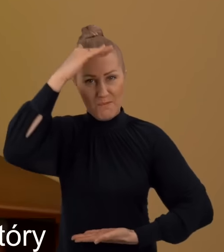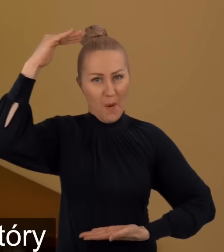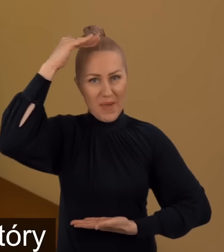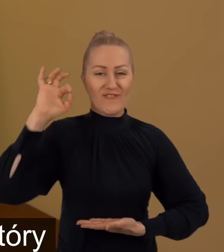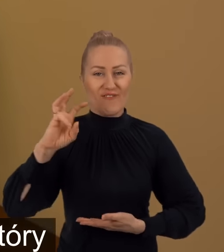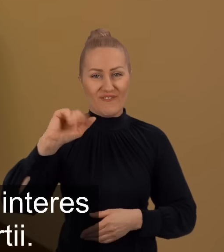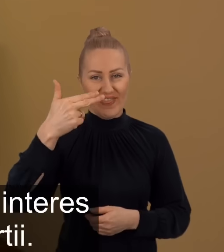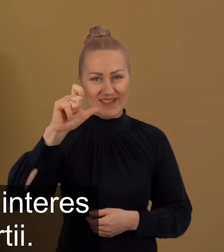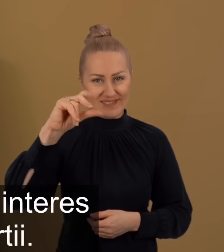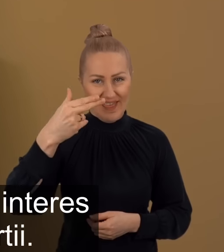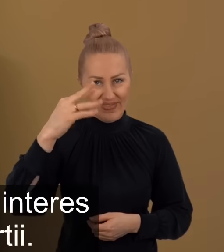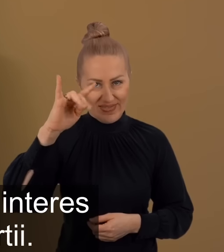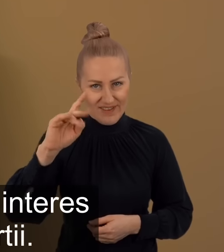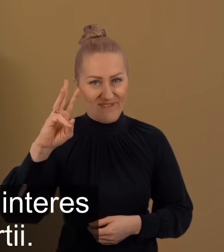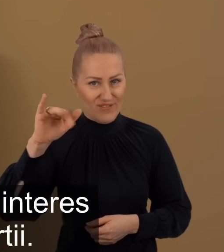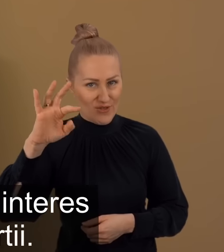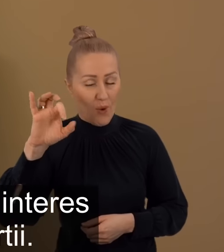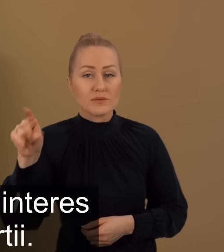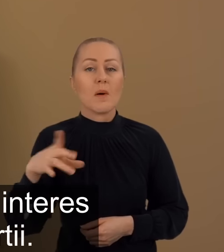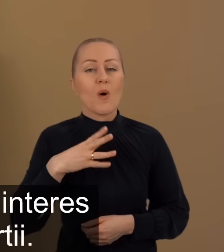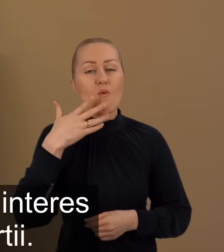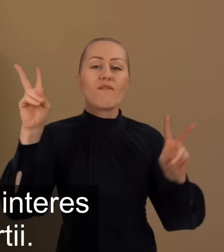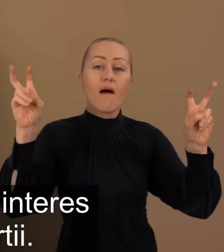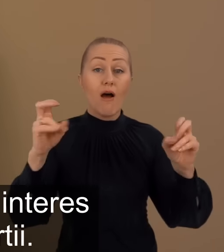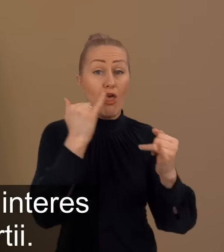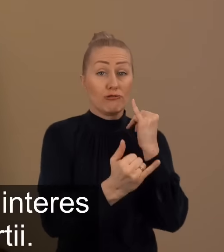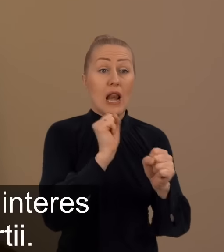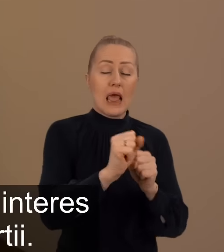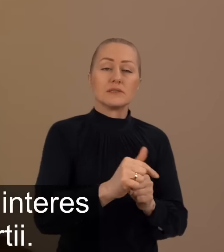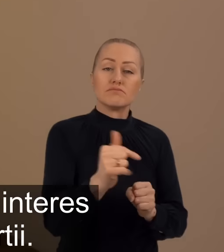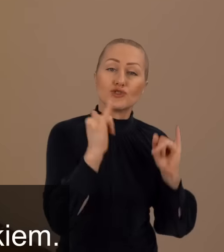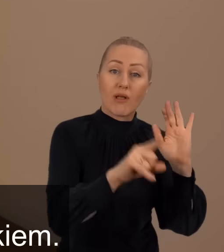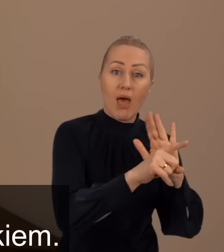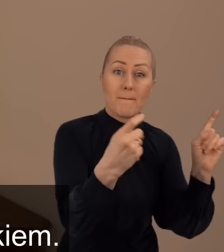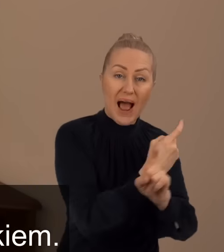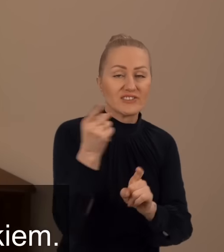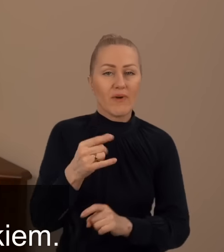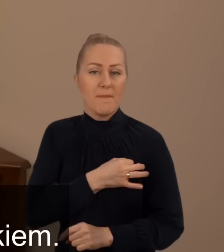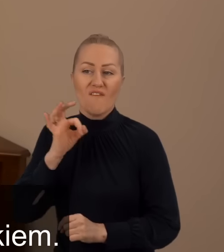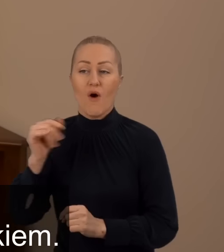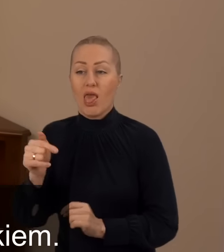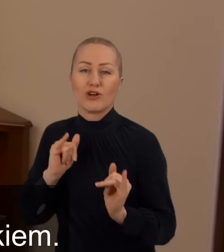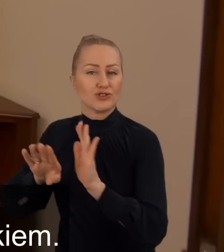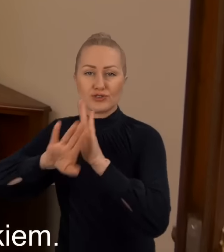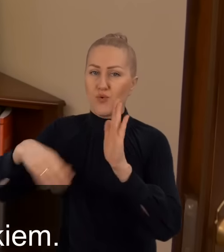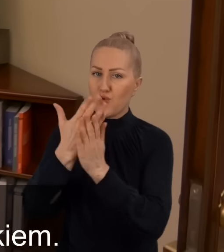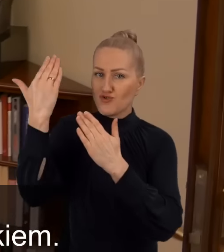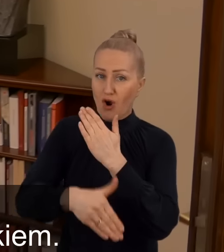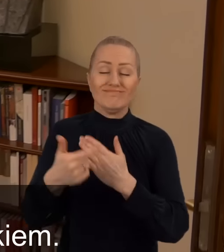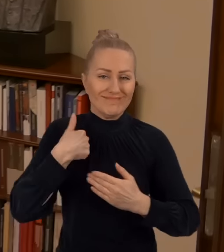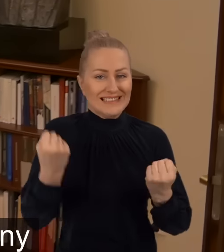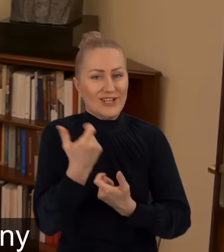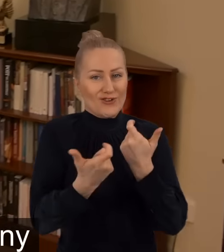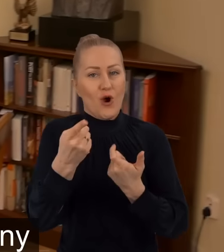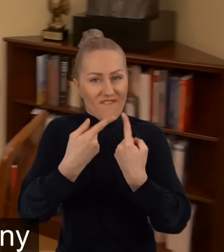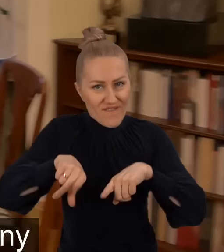Wincentego Witosa, który mówił, że wtedy, kiedy zaczyna się interes państwa, kończy się interes partii. Staramy się to stosować. Współpracując z panem marszałkiem.